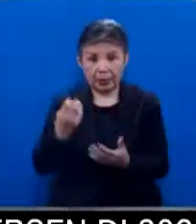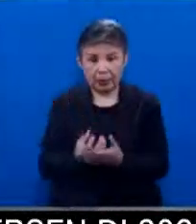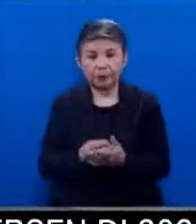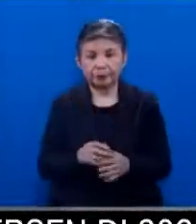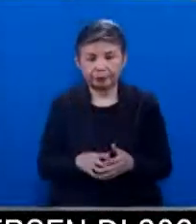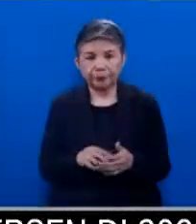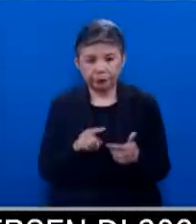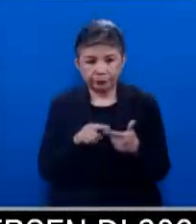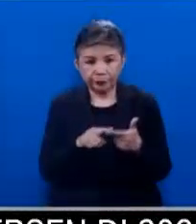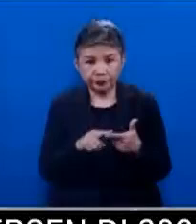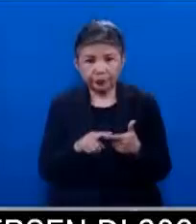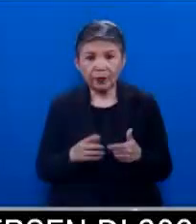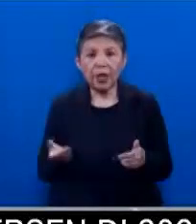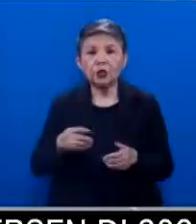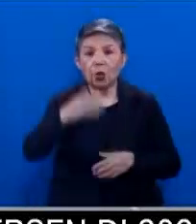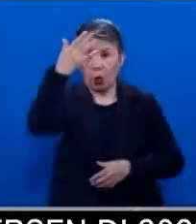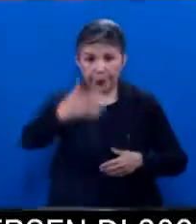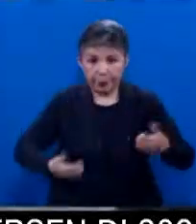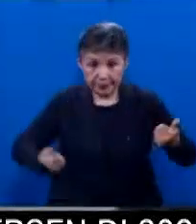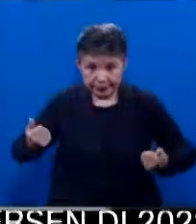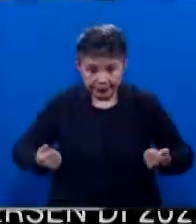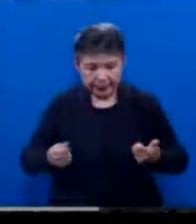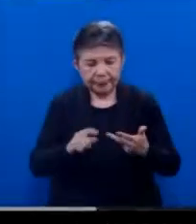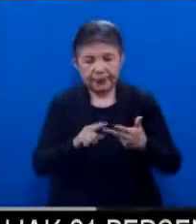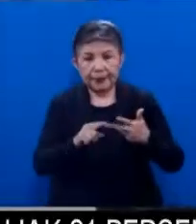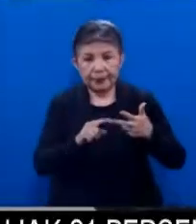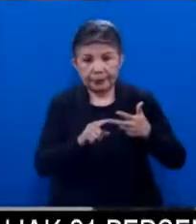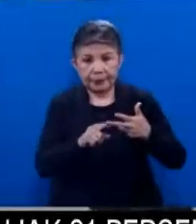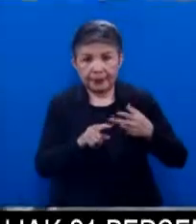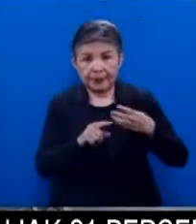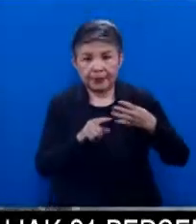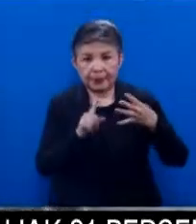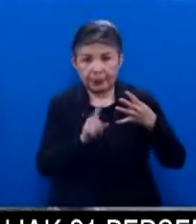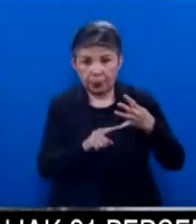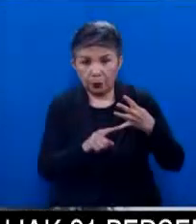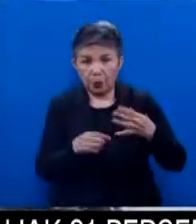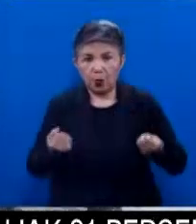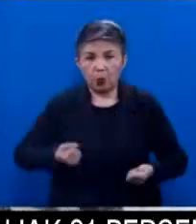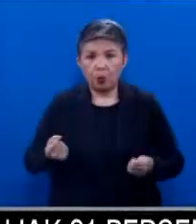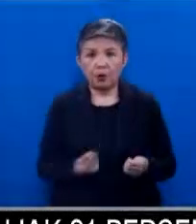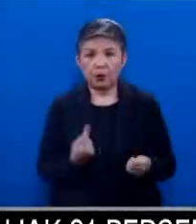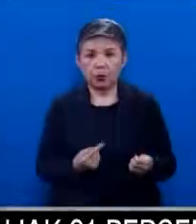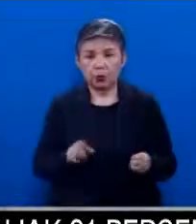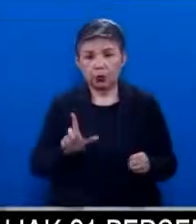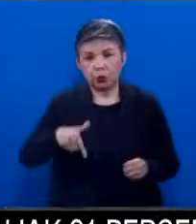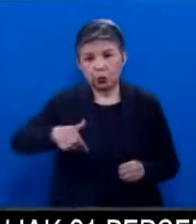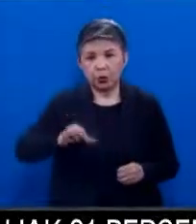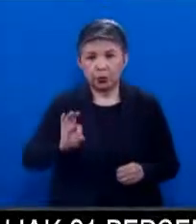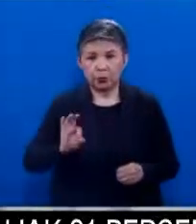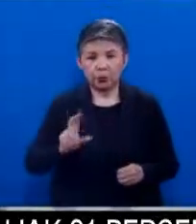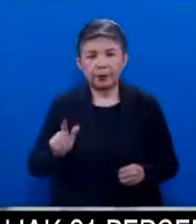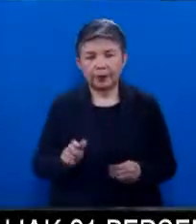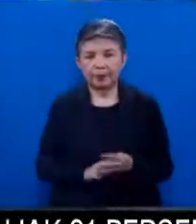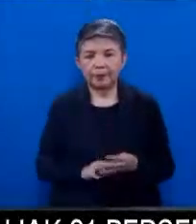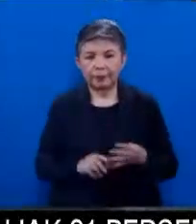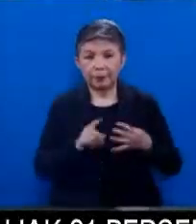26.176 unit, angkutan orang atau bus 20.089 unit, dan mobil penumpang 7.736